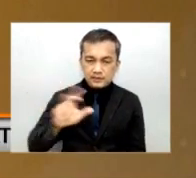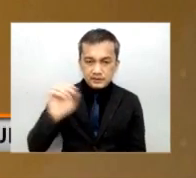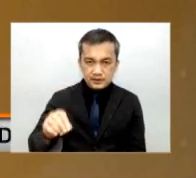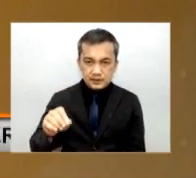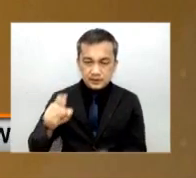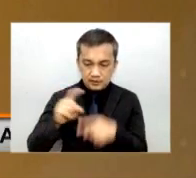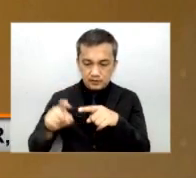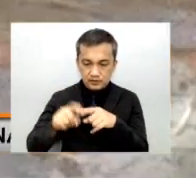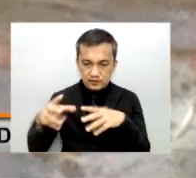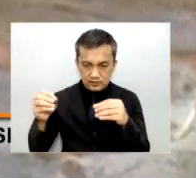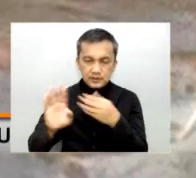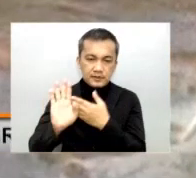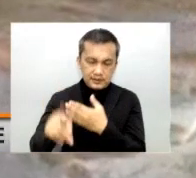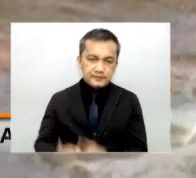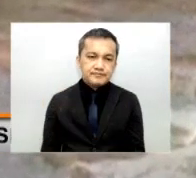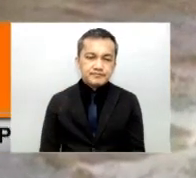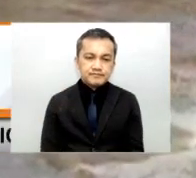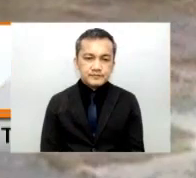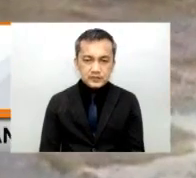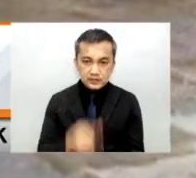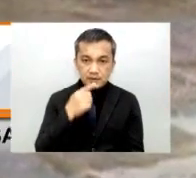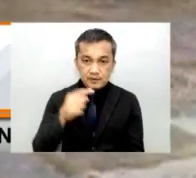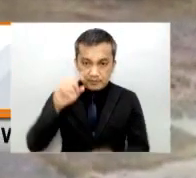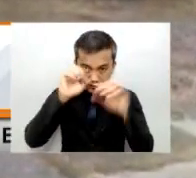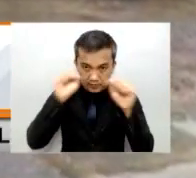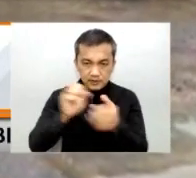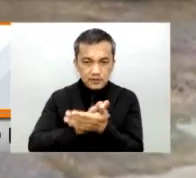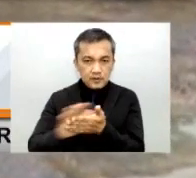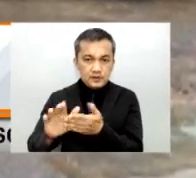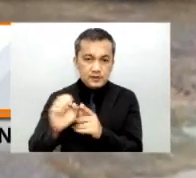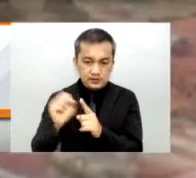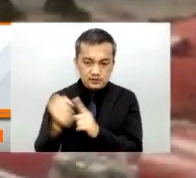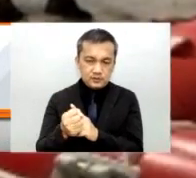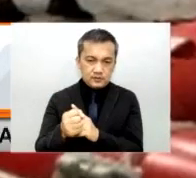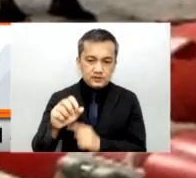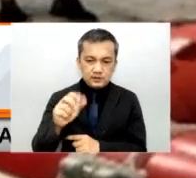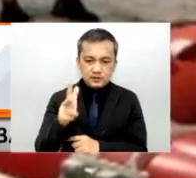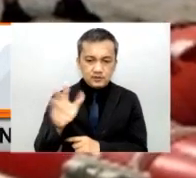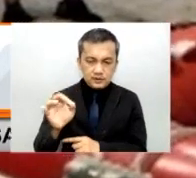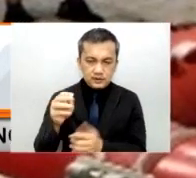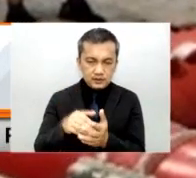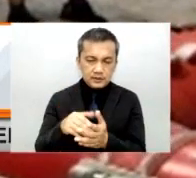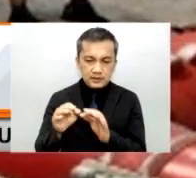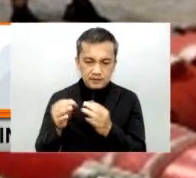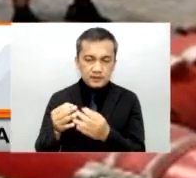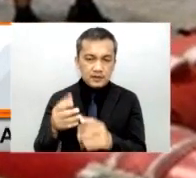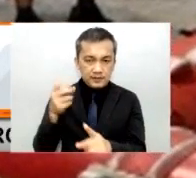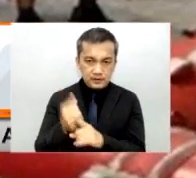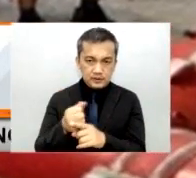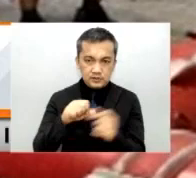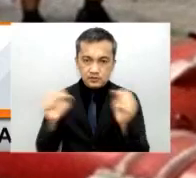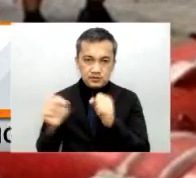ang naibalik na. Tiniyak din ng Pangulo na maayos ang sitwasyon ng nasa 39,000 pamilyang apektado ng bagyo sa